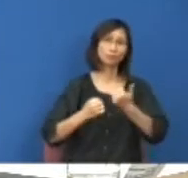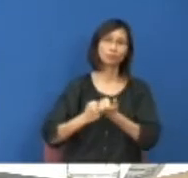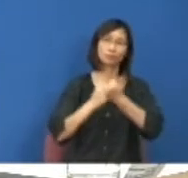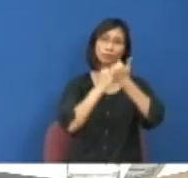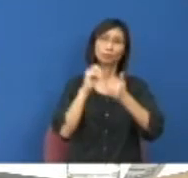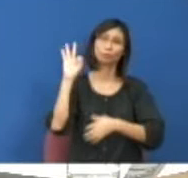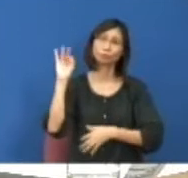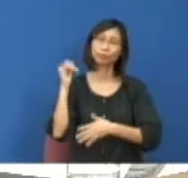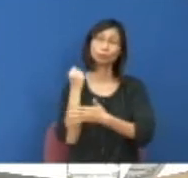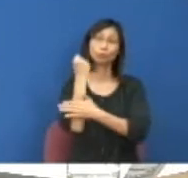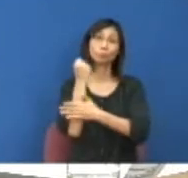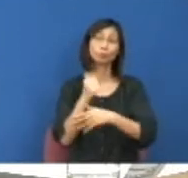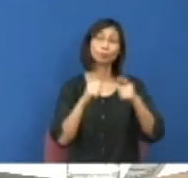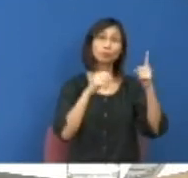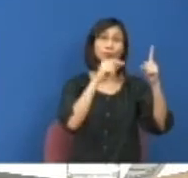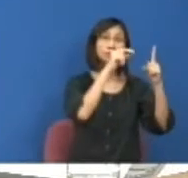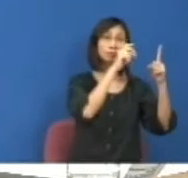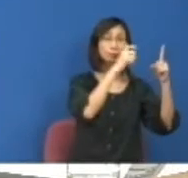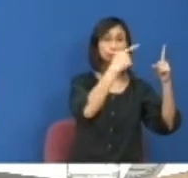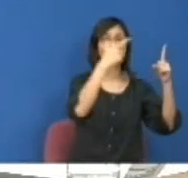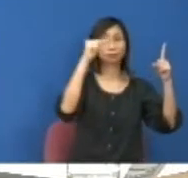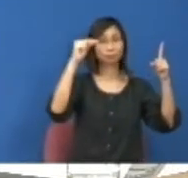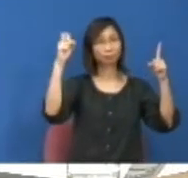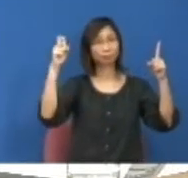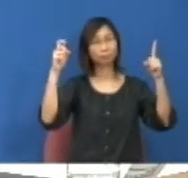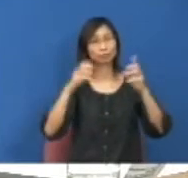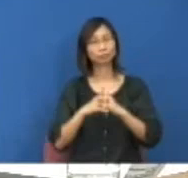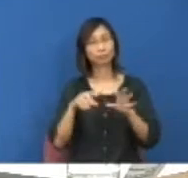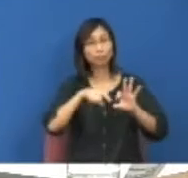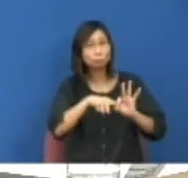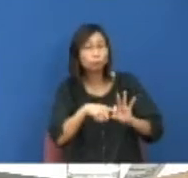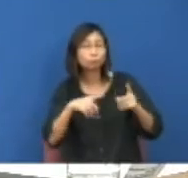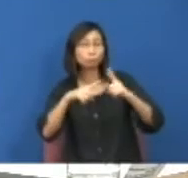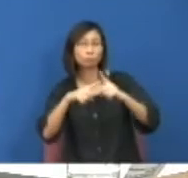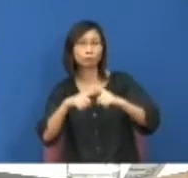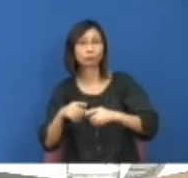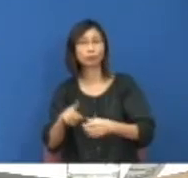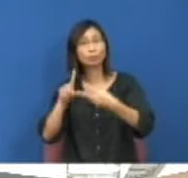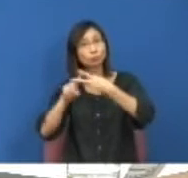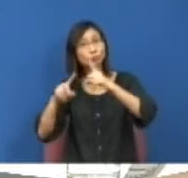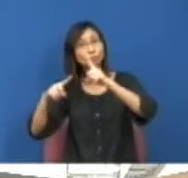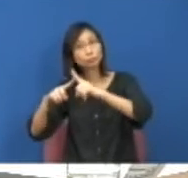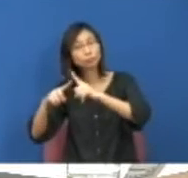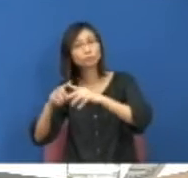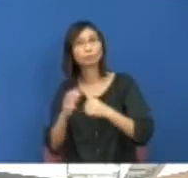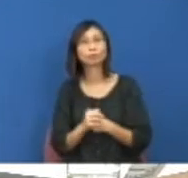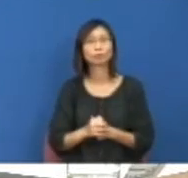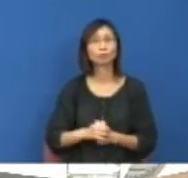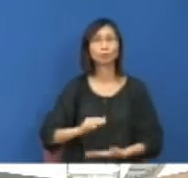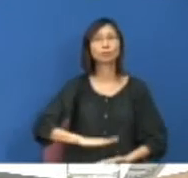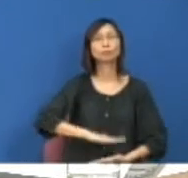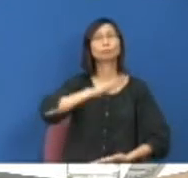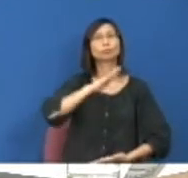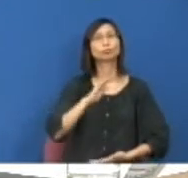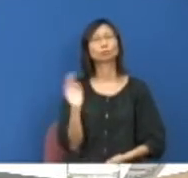即係1879年嘅窮人、工人， 城市貧民係唔滿，會唔會滿足於